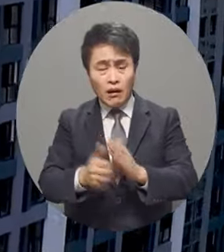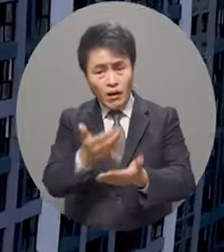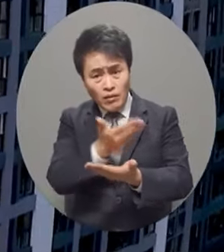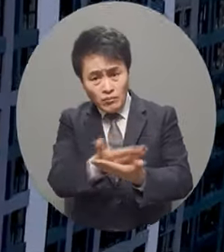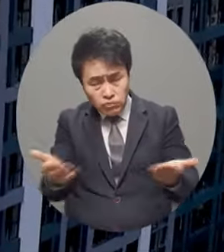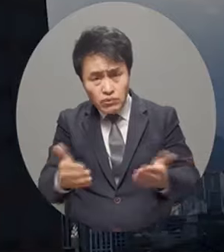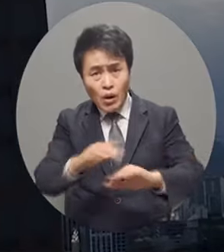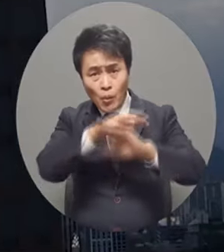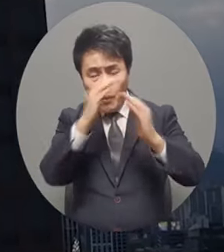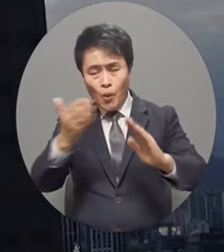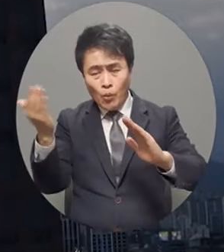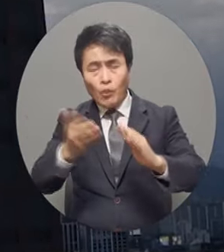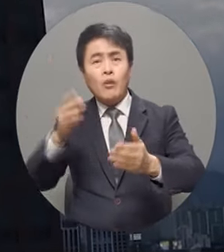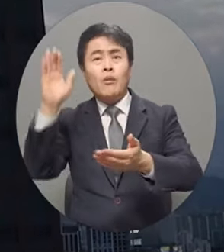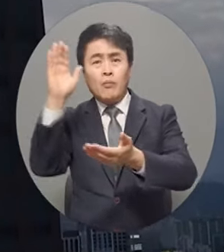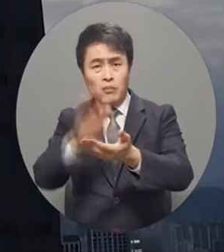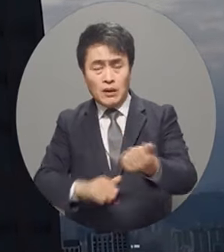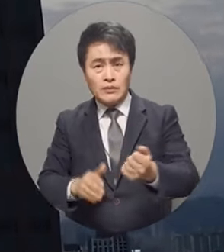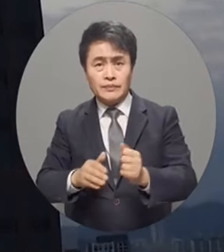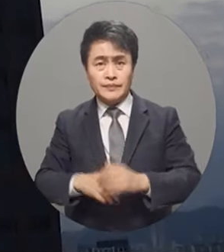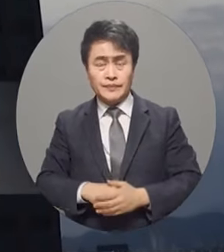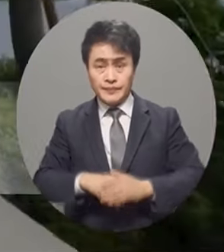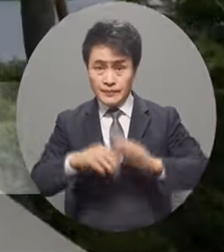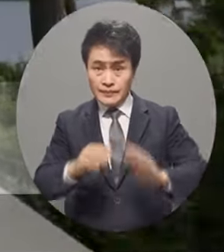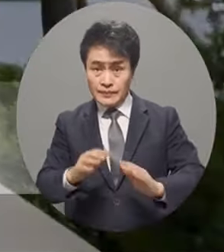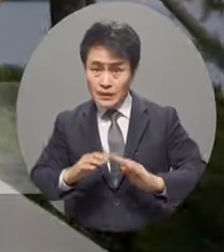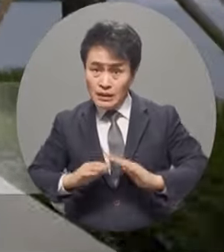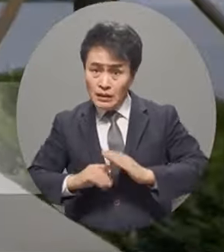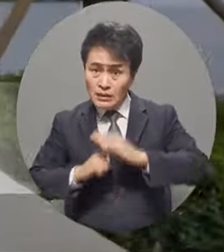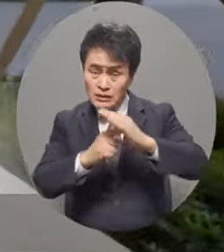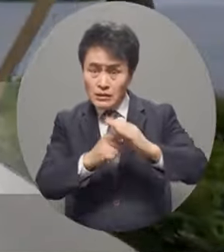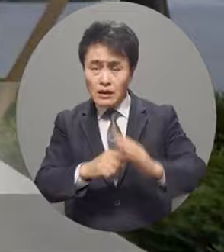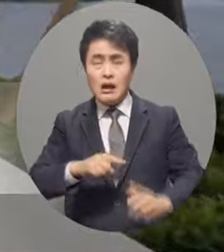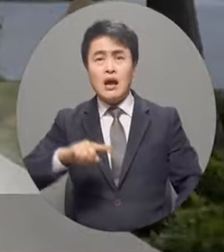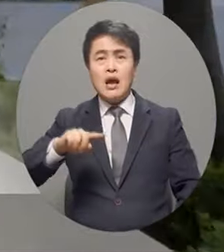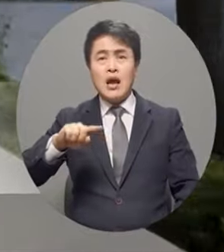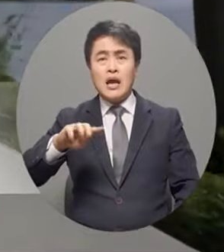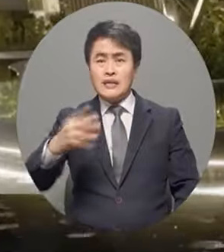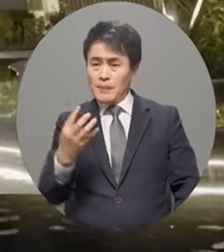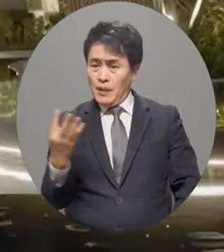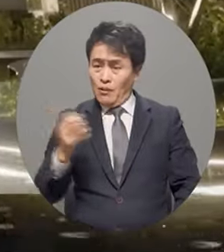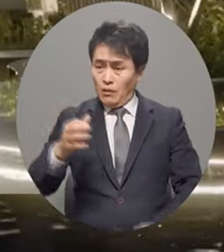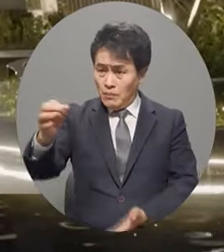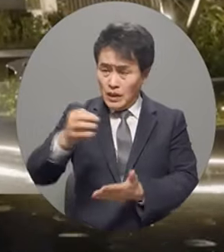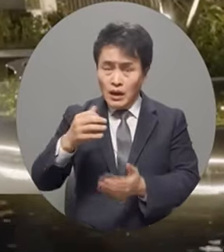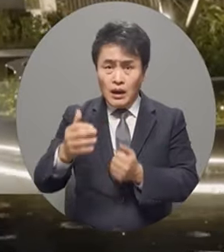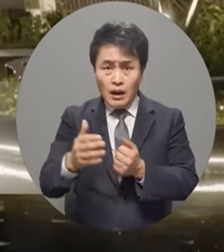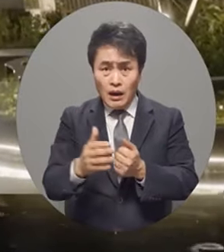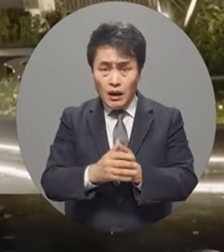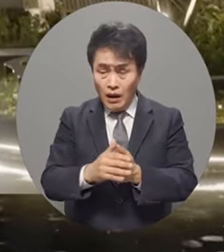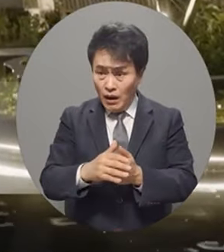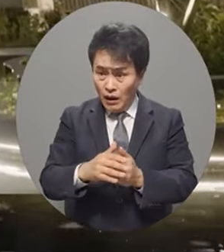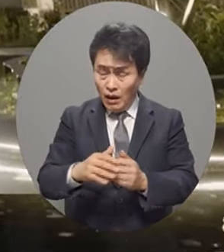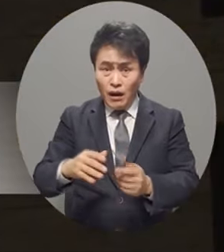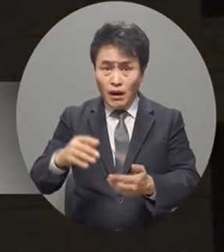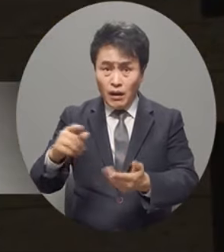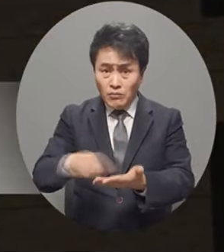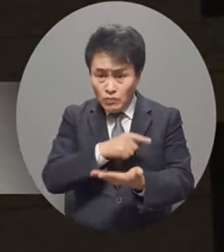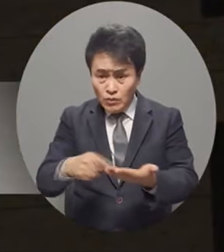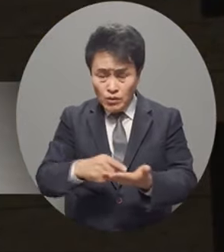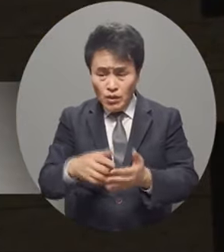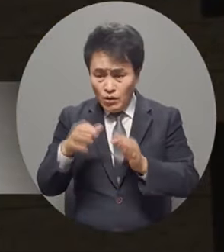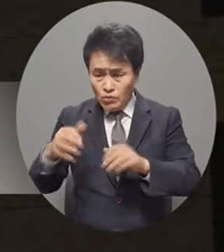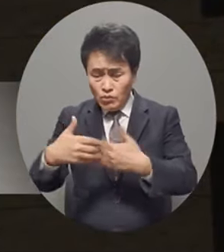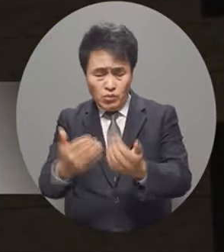모두 공매 절차에 들어갔습니다. 시공사가 공사비 400여억 원을 못 받았지만 변제 순위는 금융권 대주단에